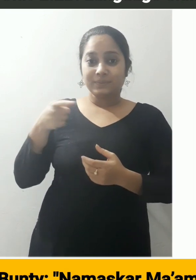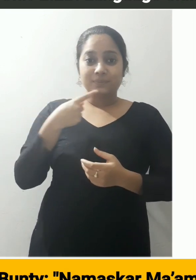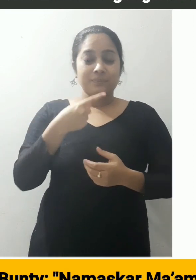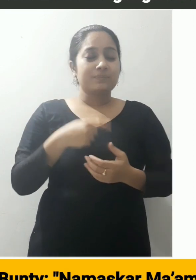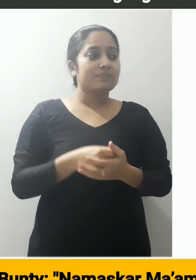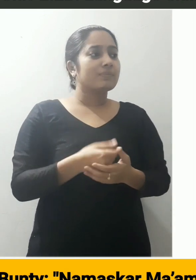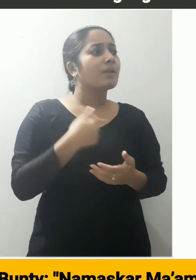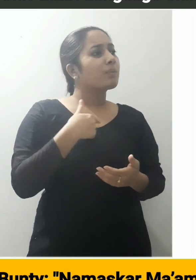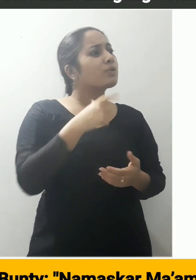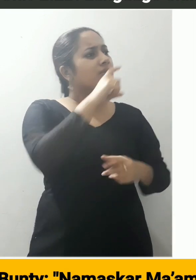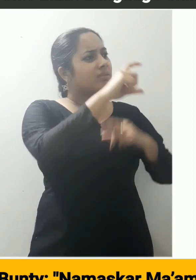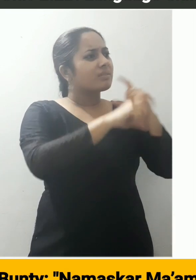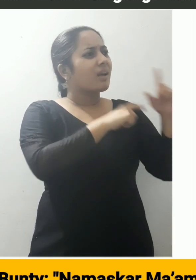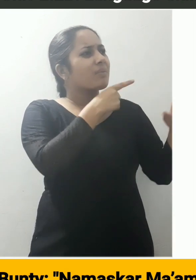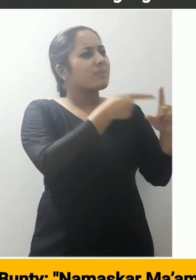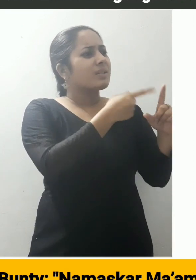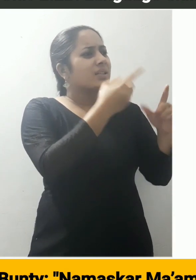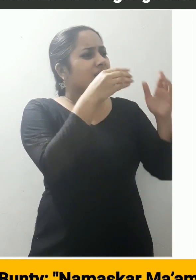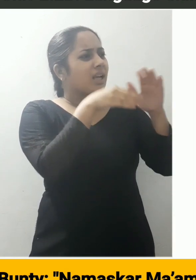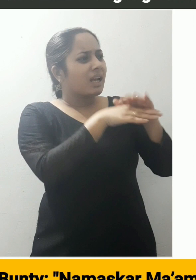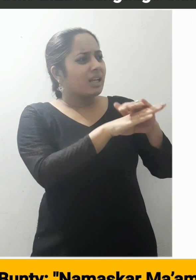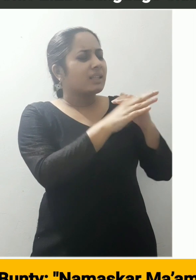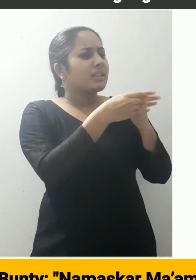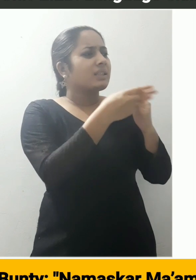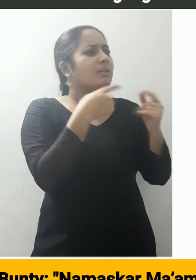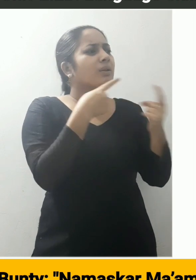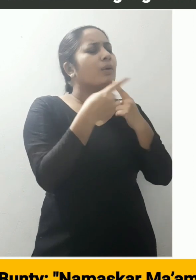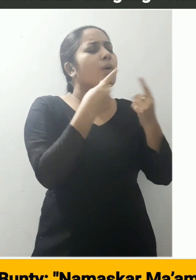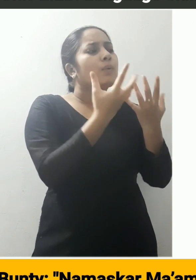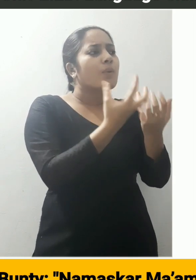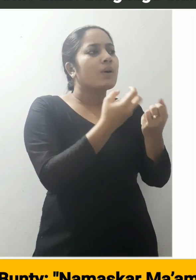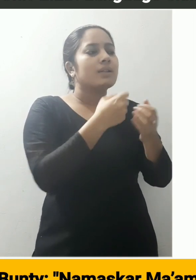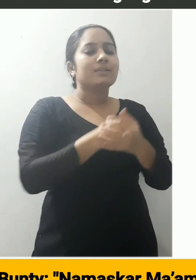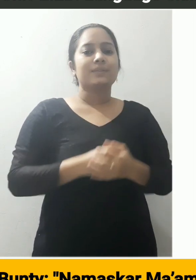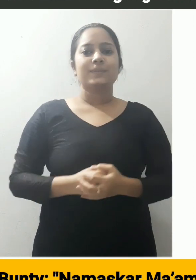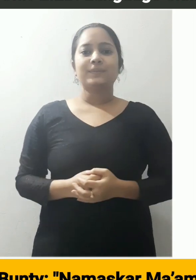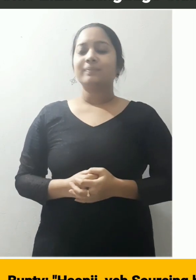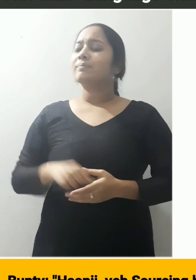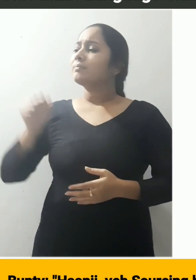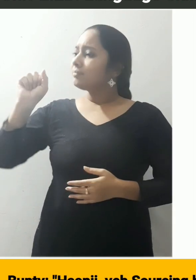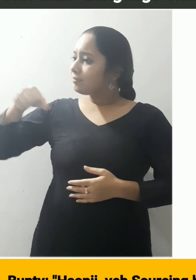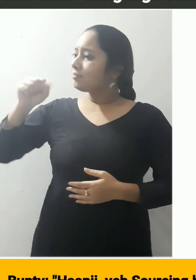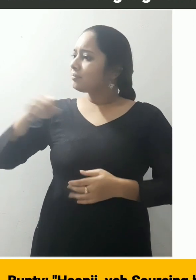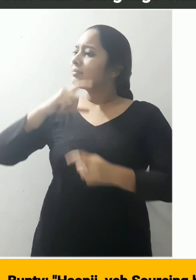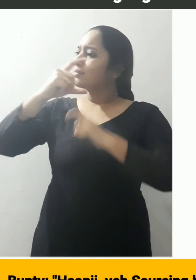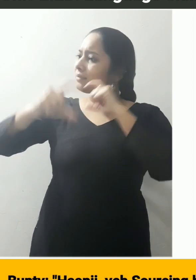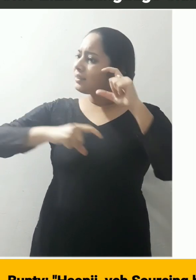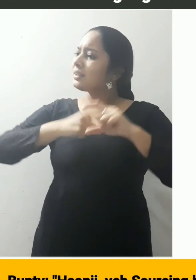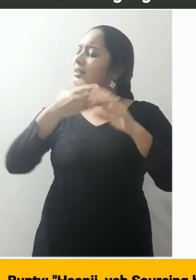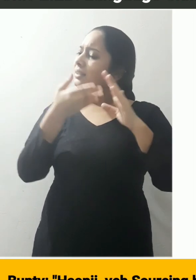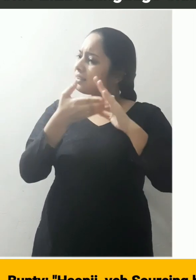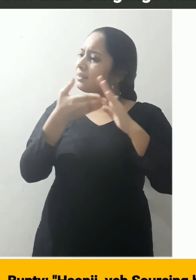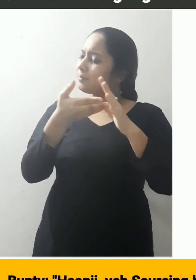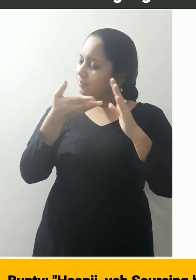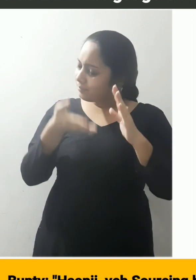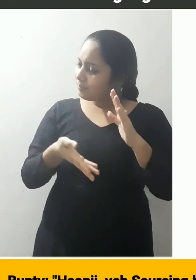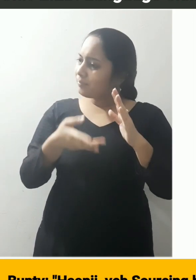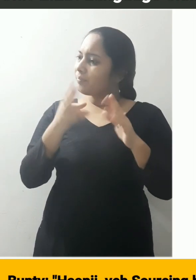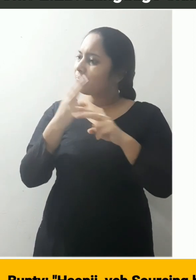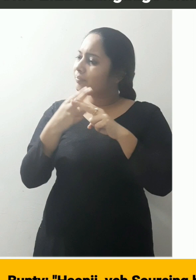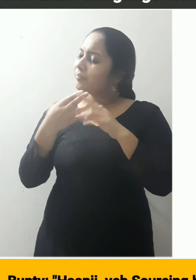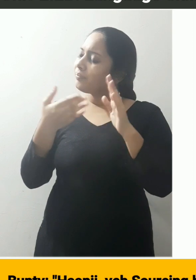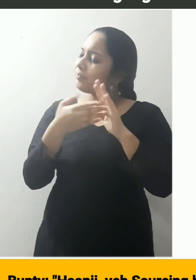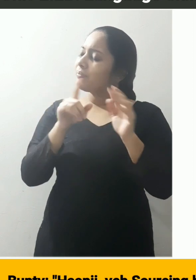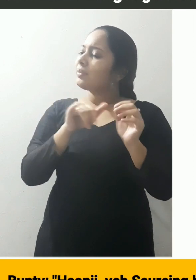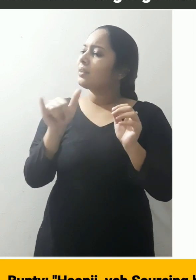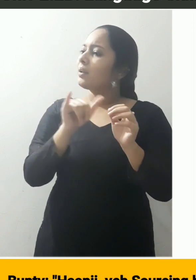कस्टमर: मुझे सोर्सिंग सॉल्यूशंस में बात करना है. बंटी: हाँ जी, ये सोर्सिंग ही है.